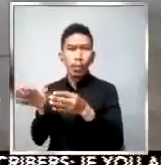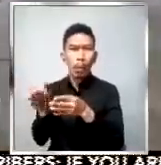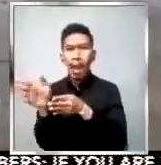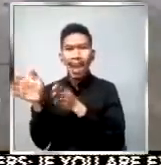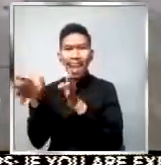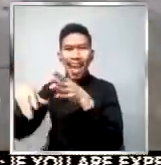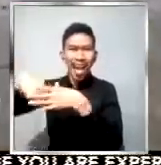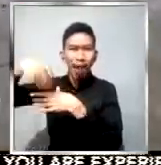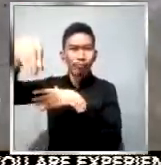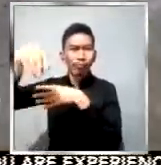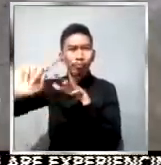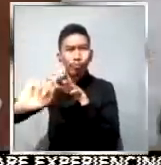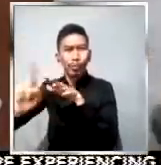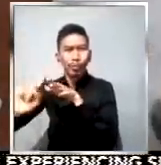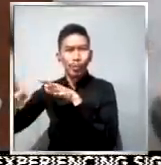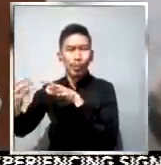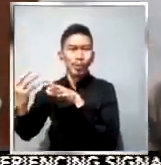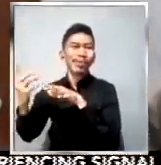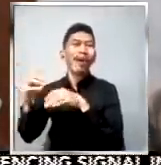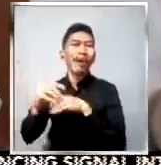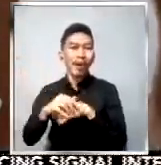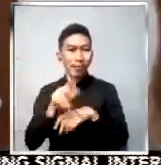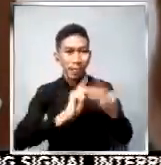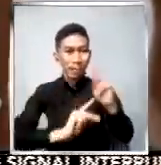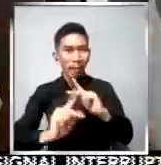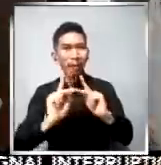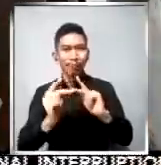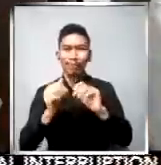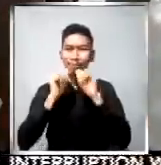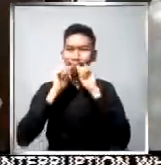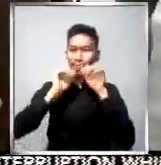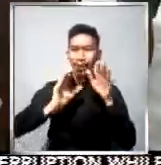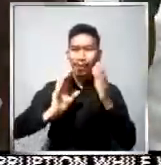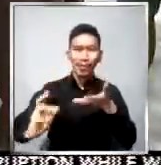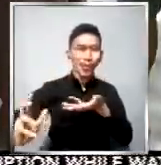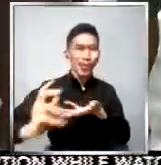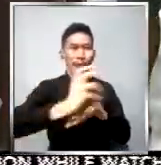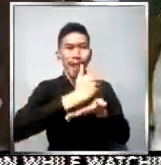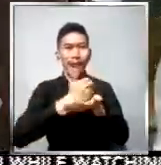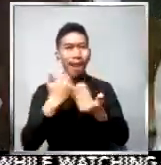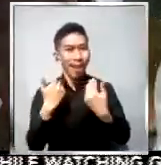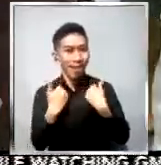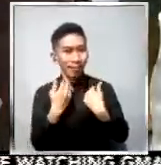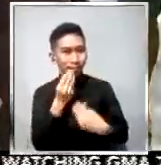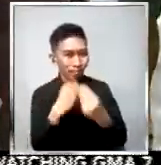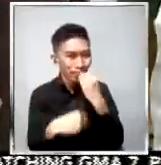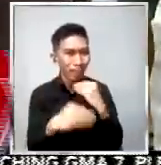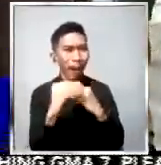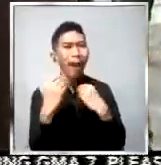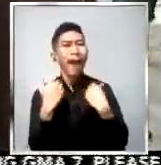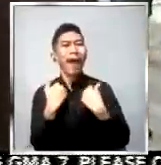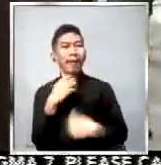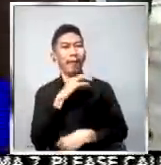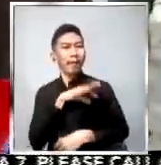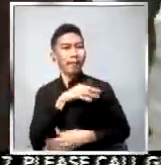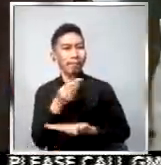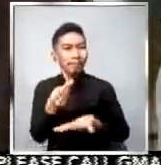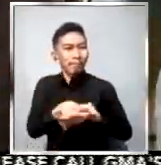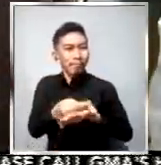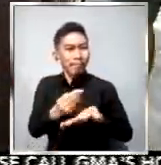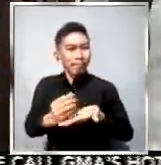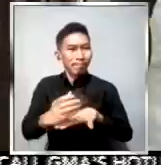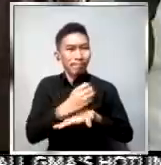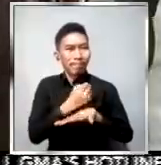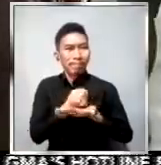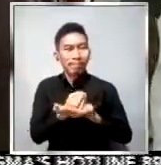mga residente. May pangulam na, may kita pa. Pagka ganyan ang malakas talaga, parang bagyuan dating. Marami mo